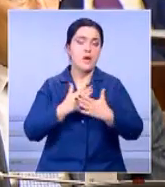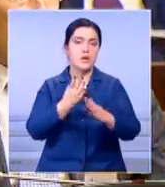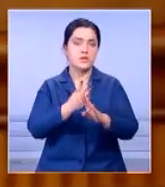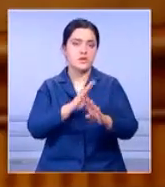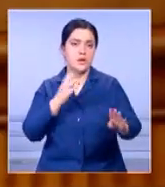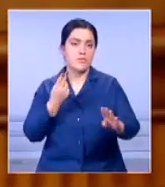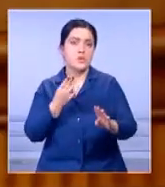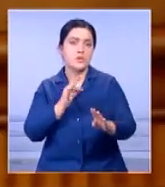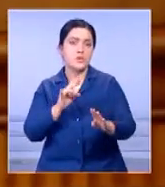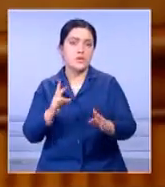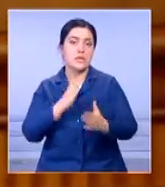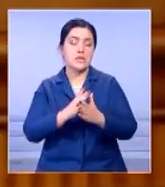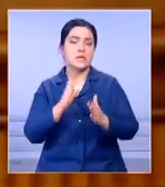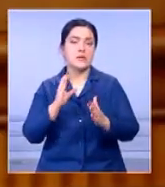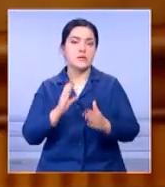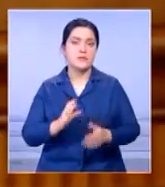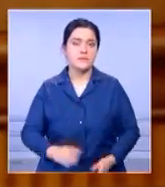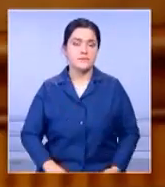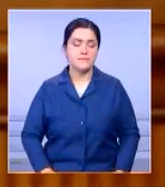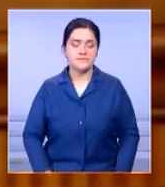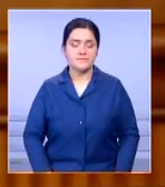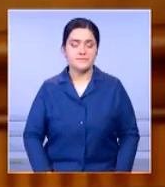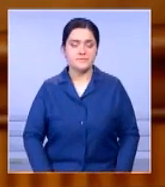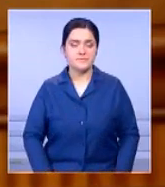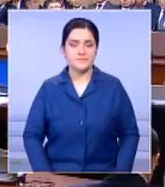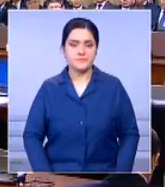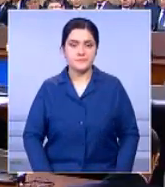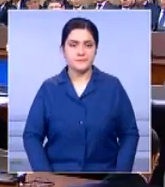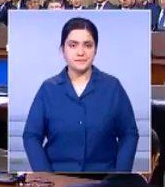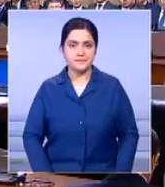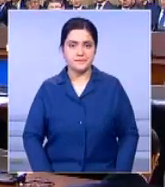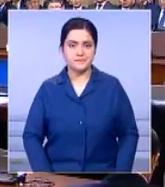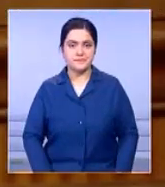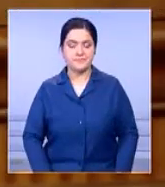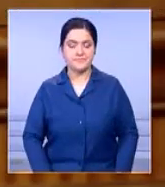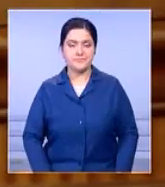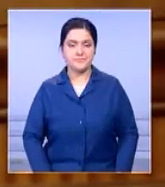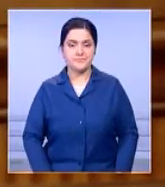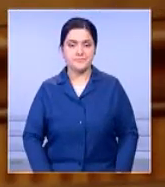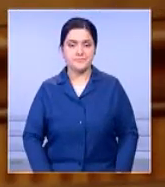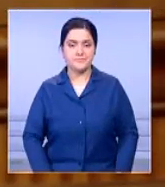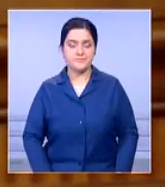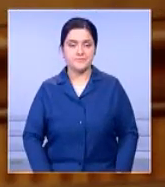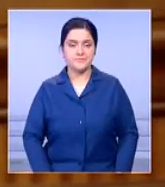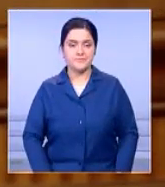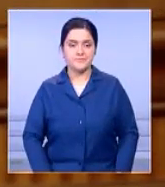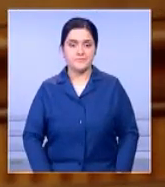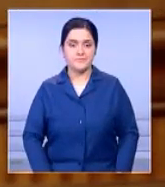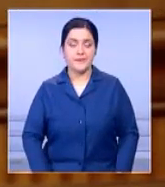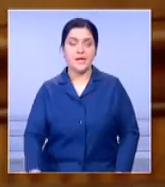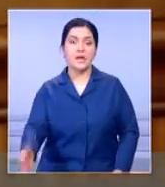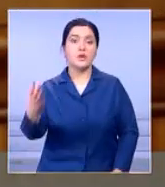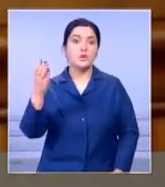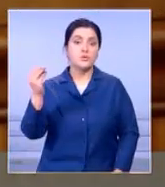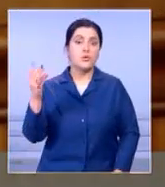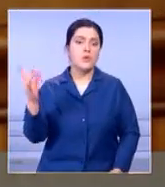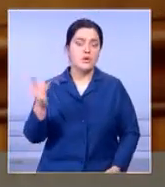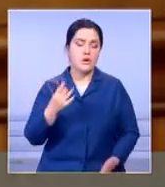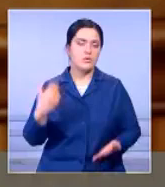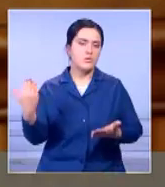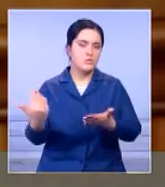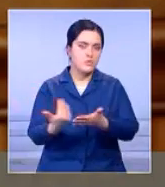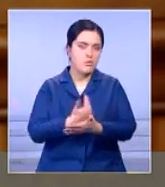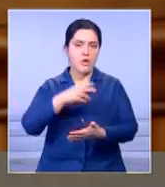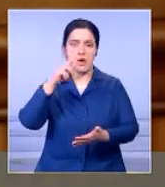и к большим очередям в ЦОНах. Есть проблема или нет? Провести аналогию с... Мы еще раз на те же грабли